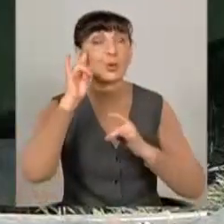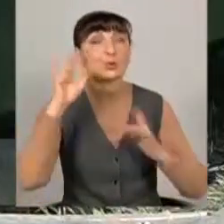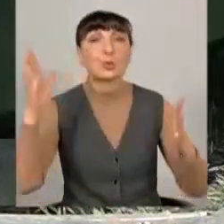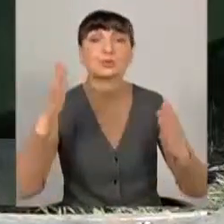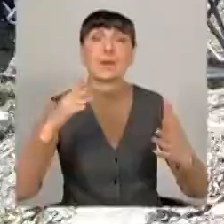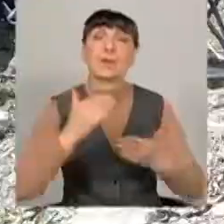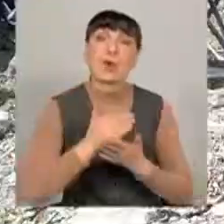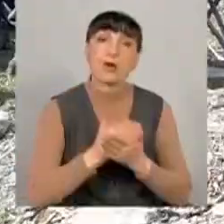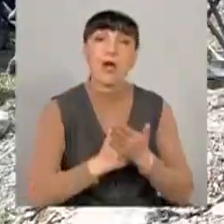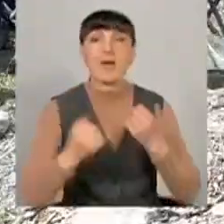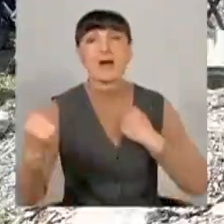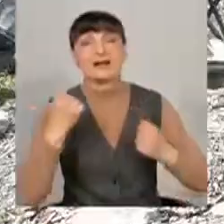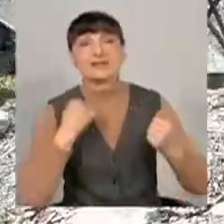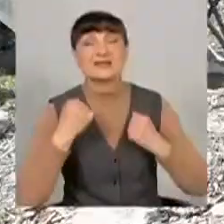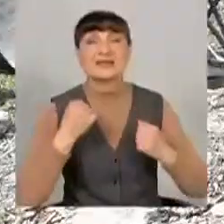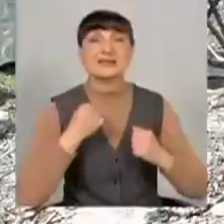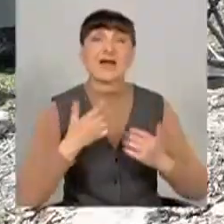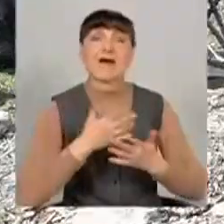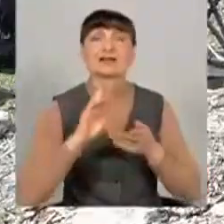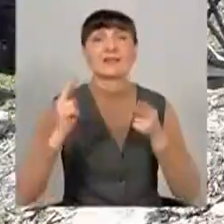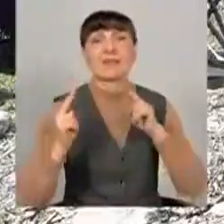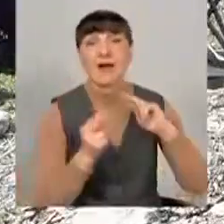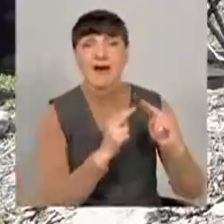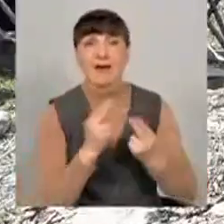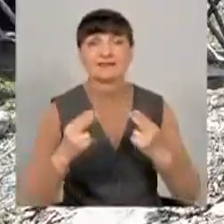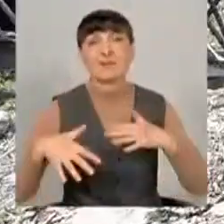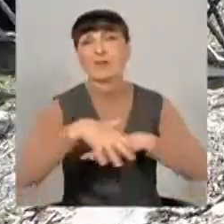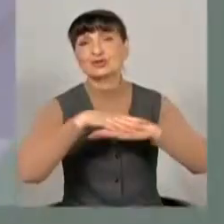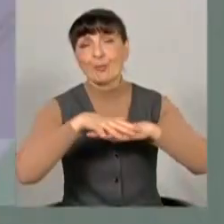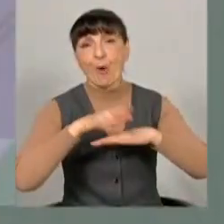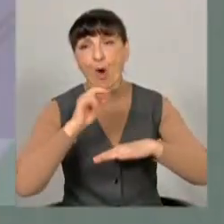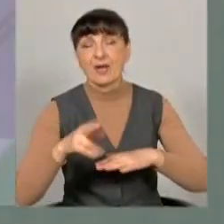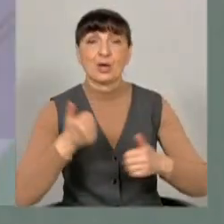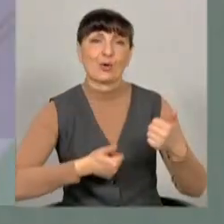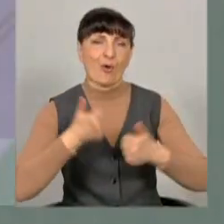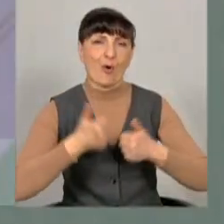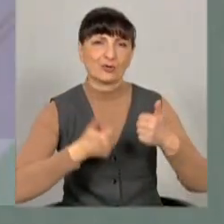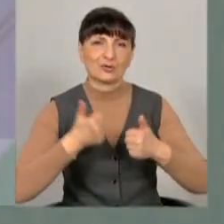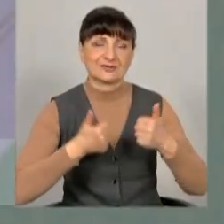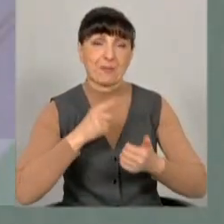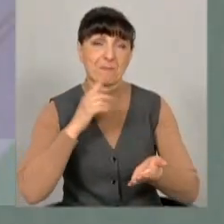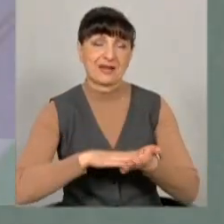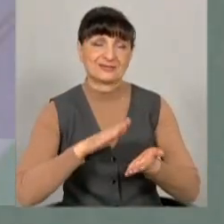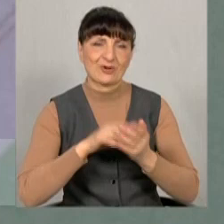культурно-массовую программу с разминками, йогой, зумбой, мастер-классами, флешмобами и конкурсами с розыгрышем